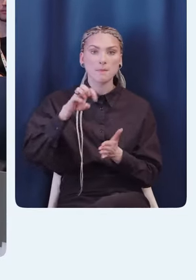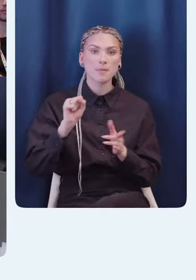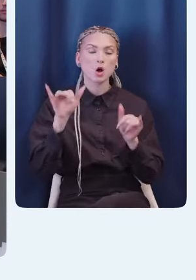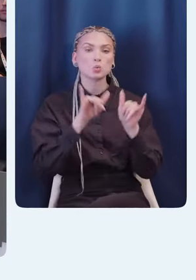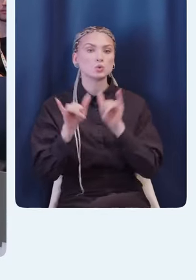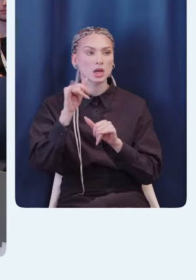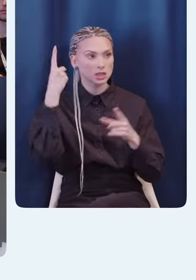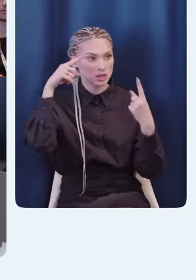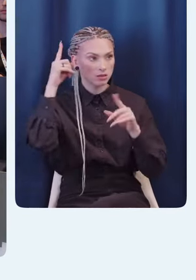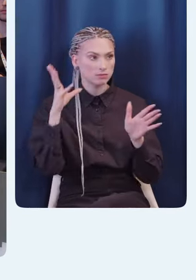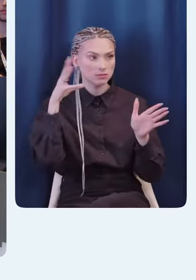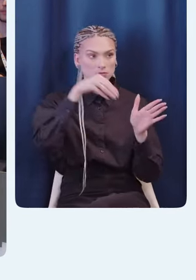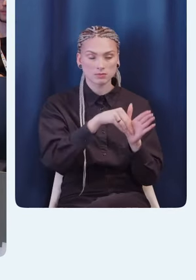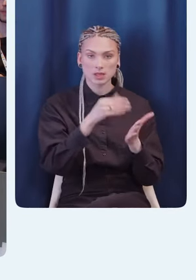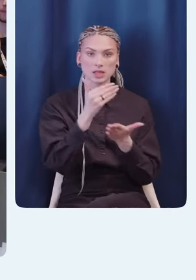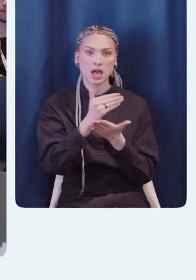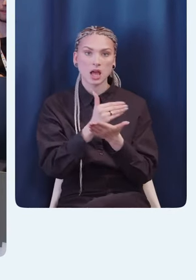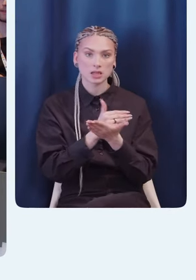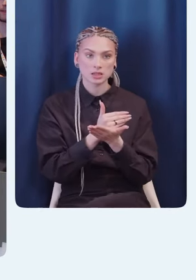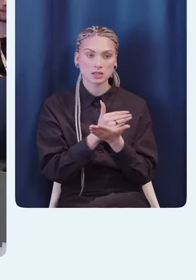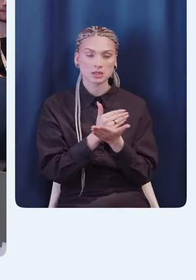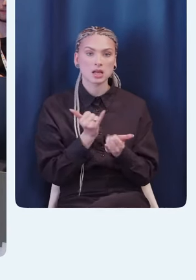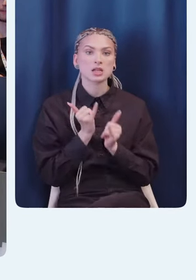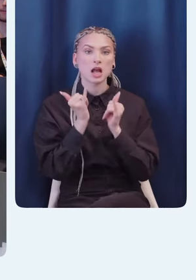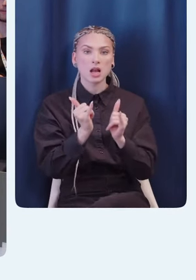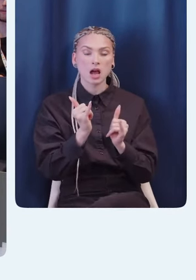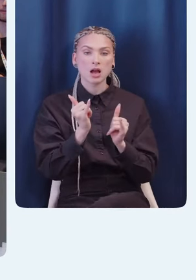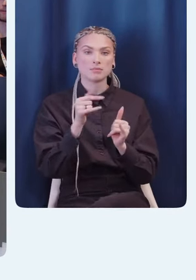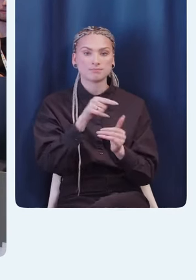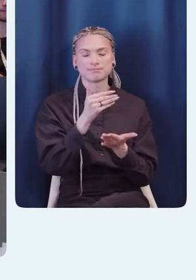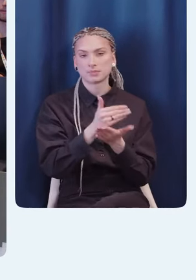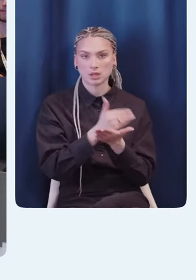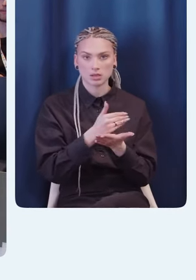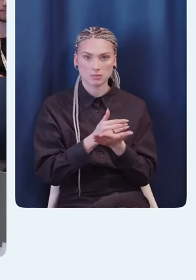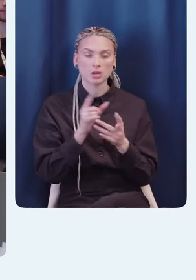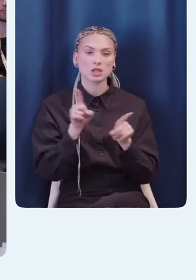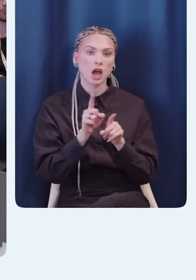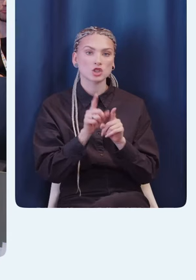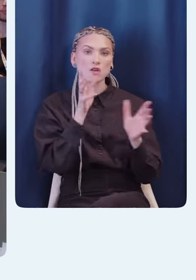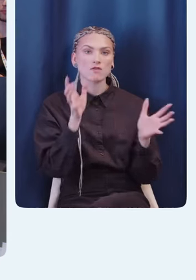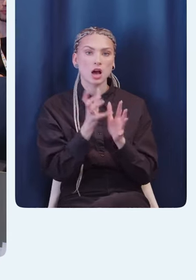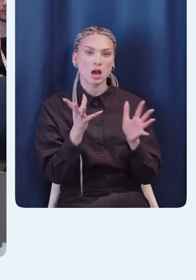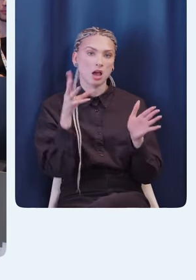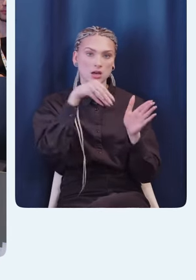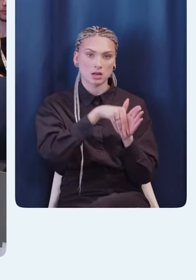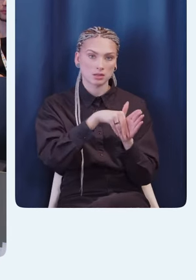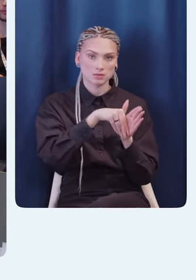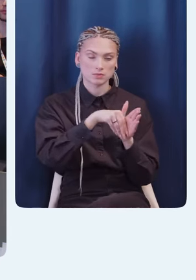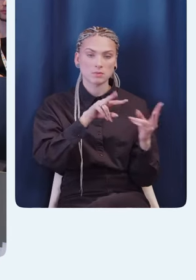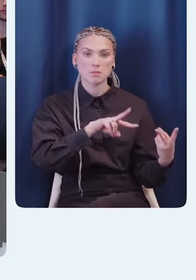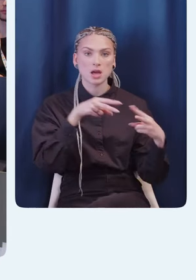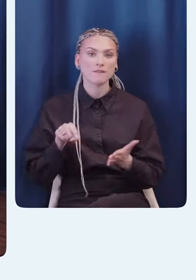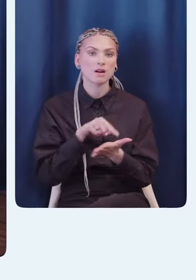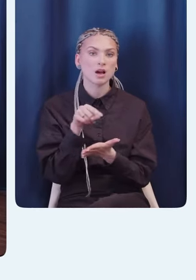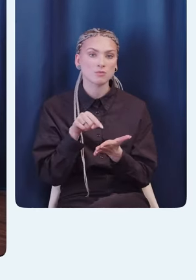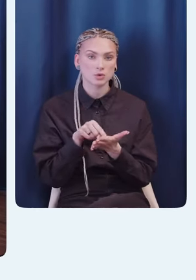дизайнер заносит отдельные текстовки для content description, и они, ну, также хранятся в стрингах, вот, тоже переводятся на другие